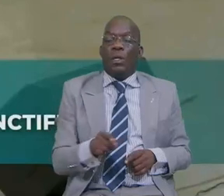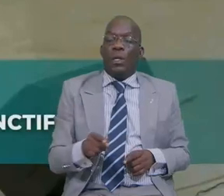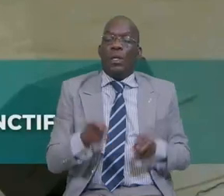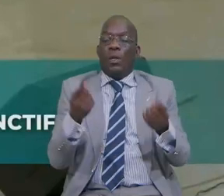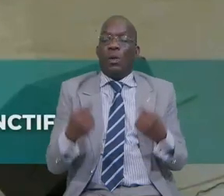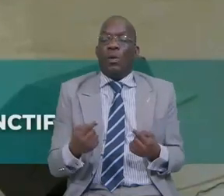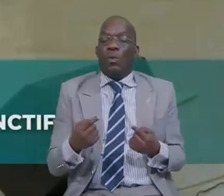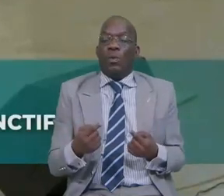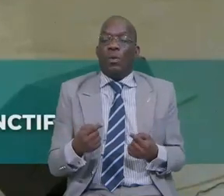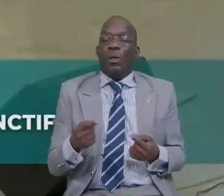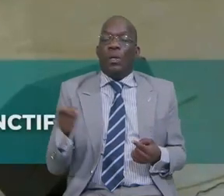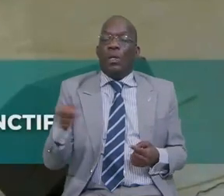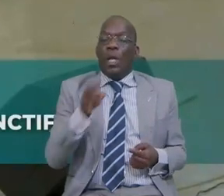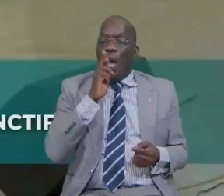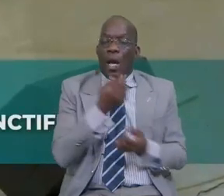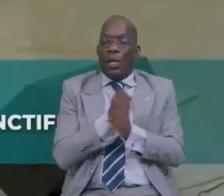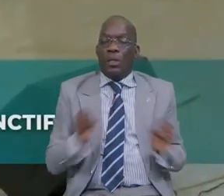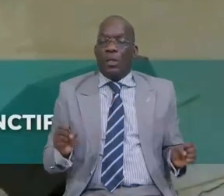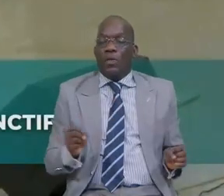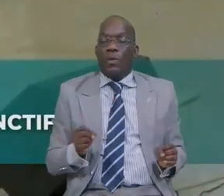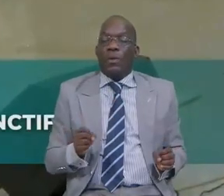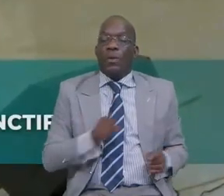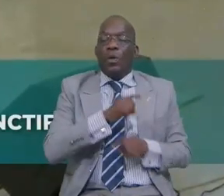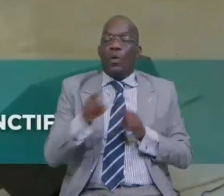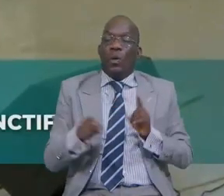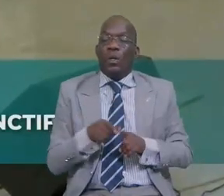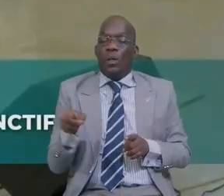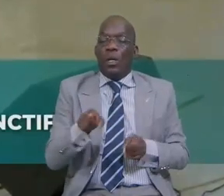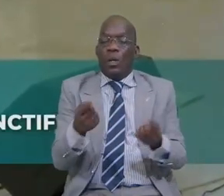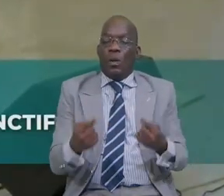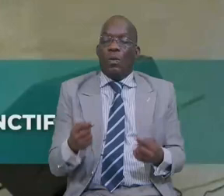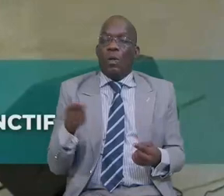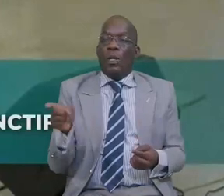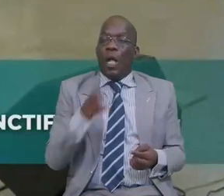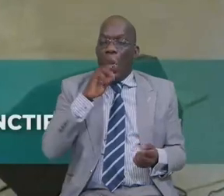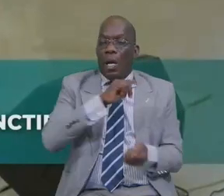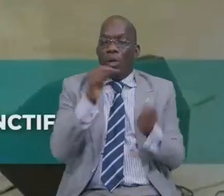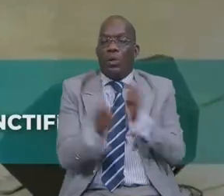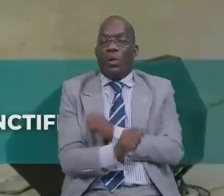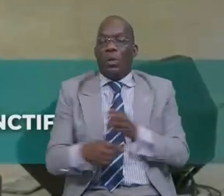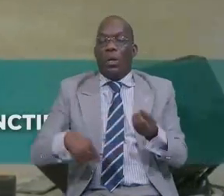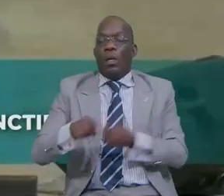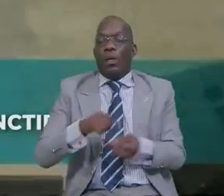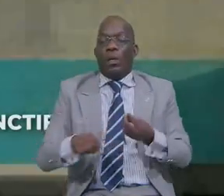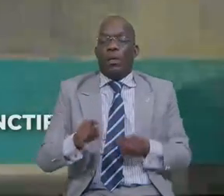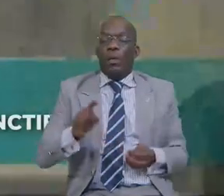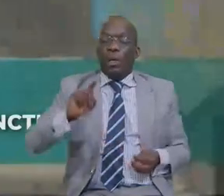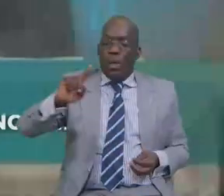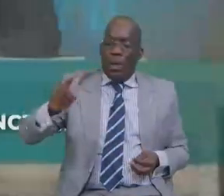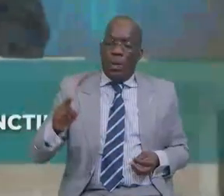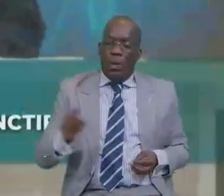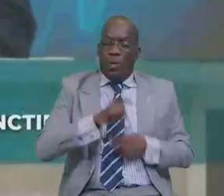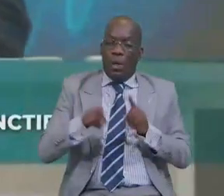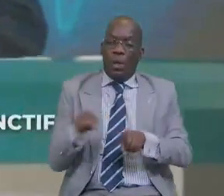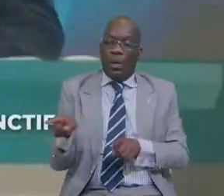sont sauvés. Quand ils viennent, ils sont transformés. Et quand ils viennent, ils sont sanctifiés. En